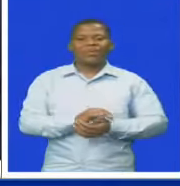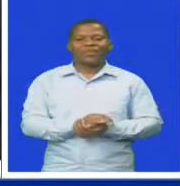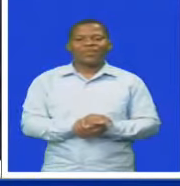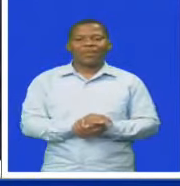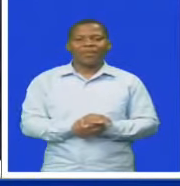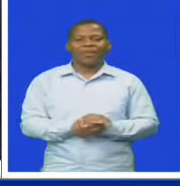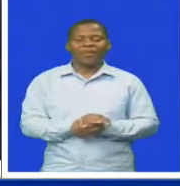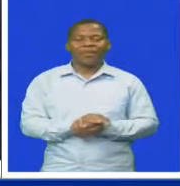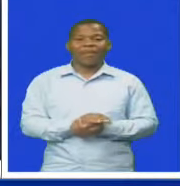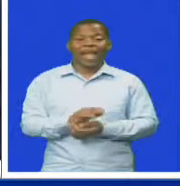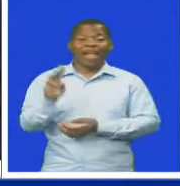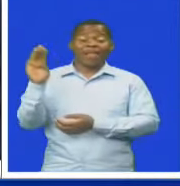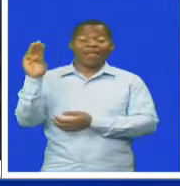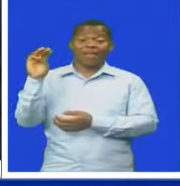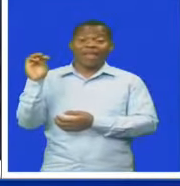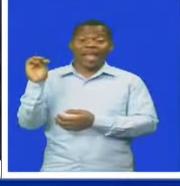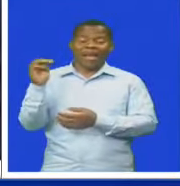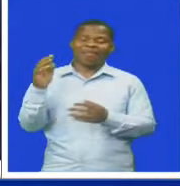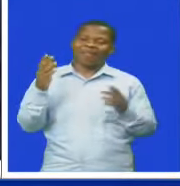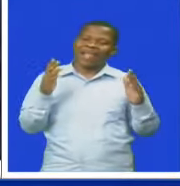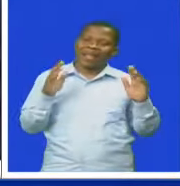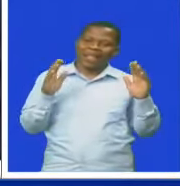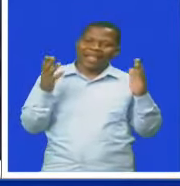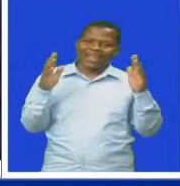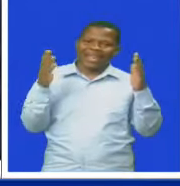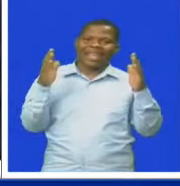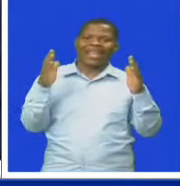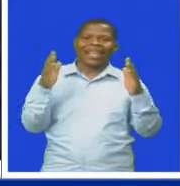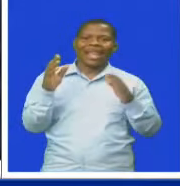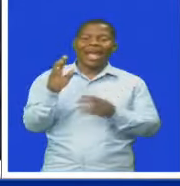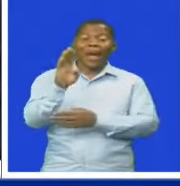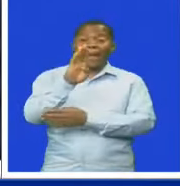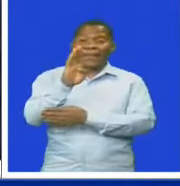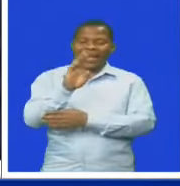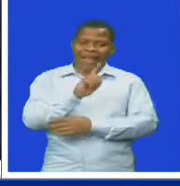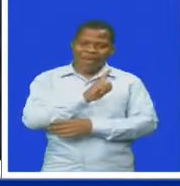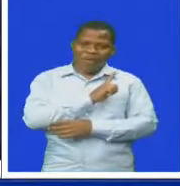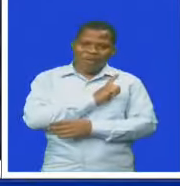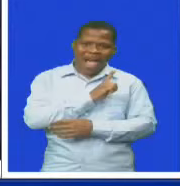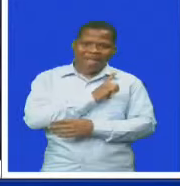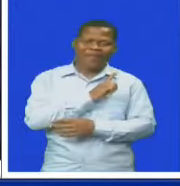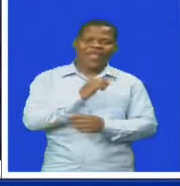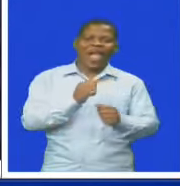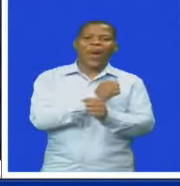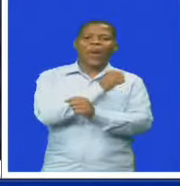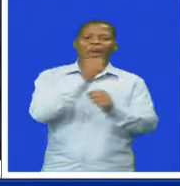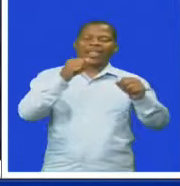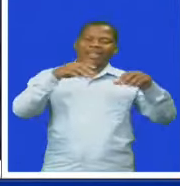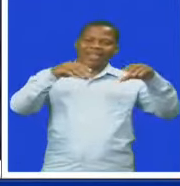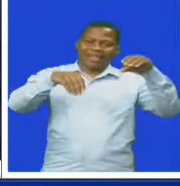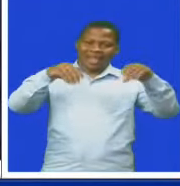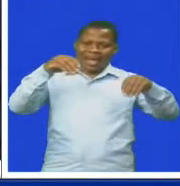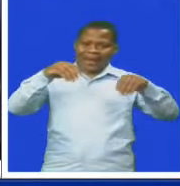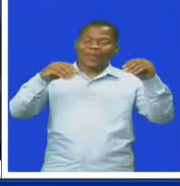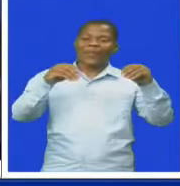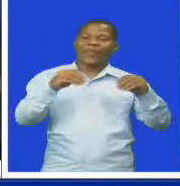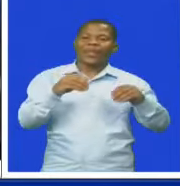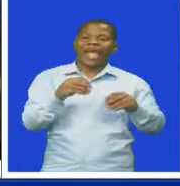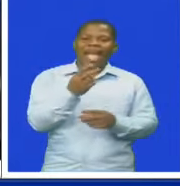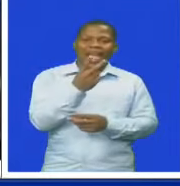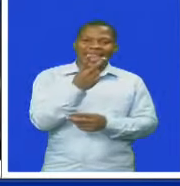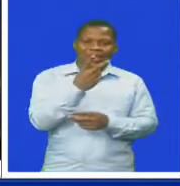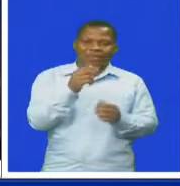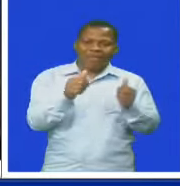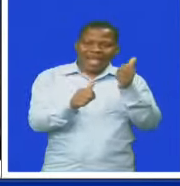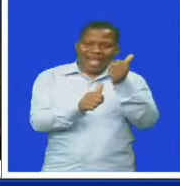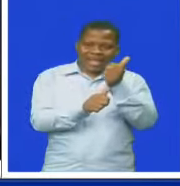lamengameli. Netanyahu lowatewa kakhulu njengemngani wemengameli welive leMelika Donald Trump uhalalisele likhethwa nelisekela lakhe Kamala Harris kulelinye